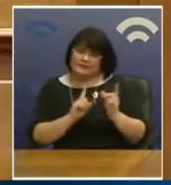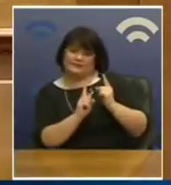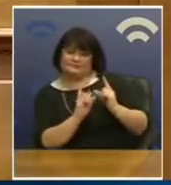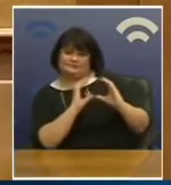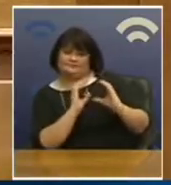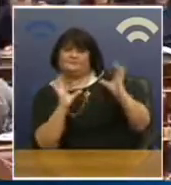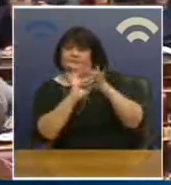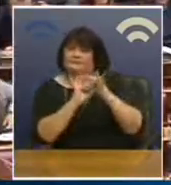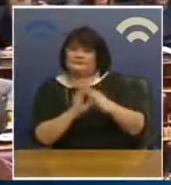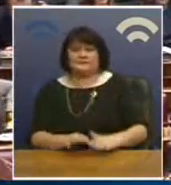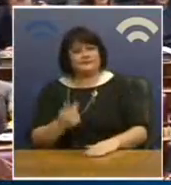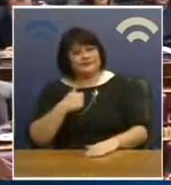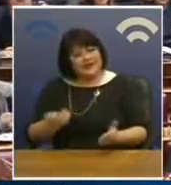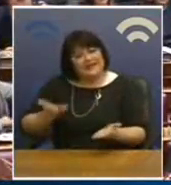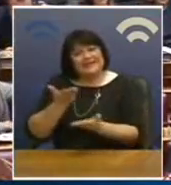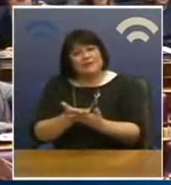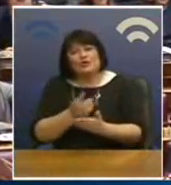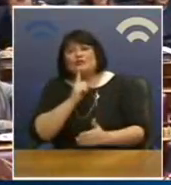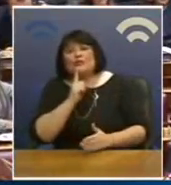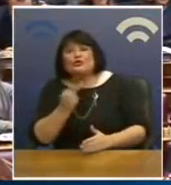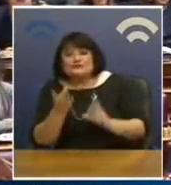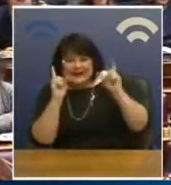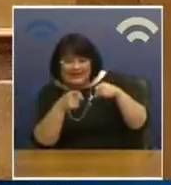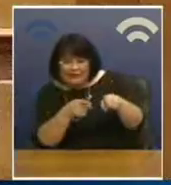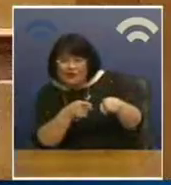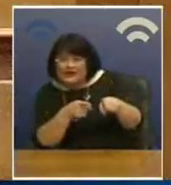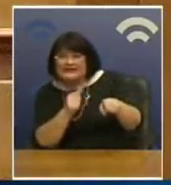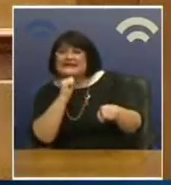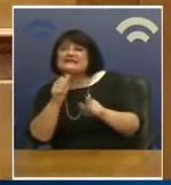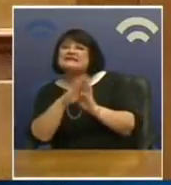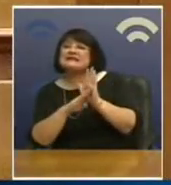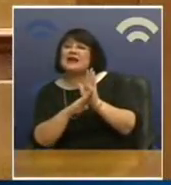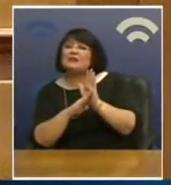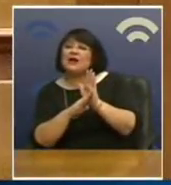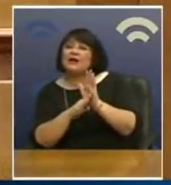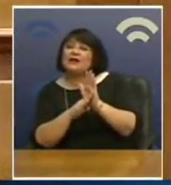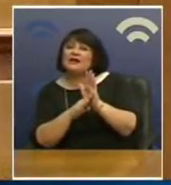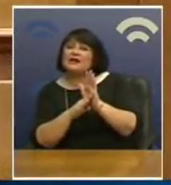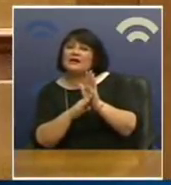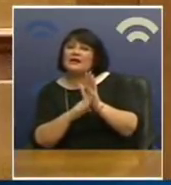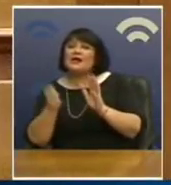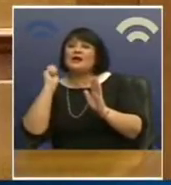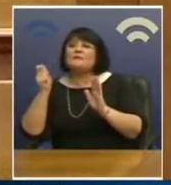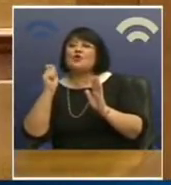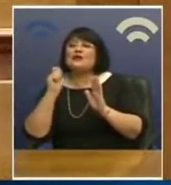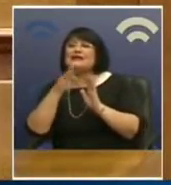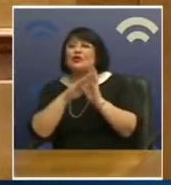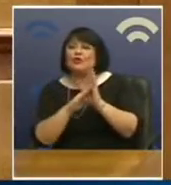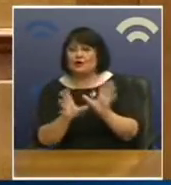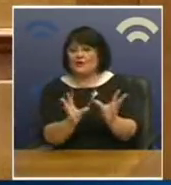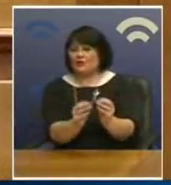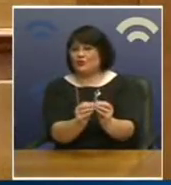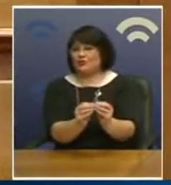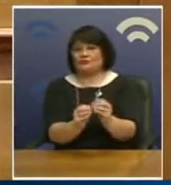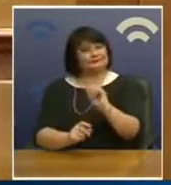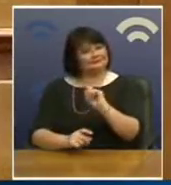εμείς, όπως η Νέα Δημοκρατία το κάνει, τη συνταγματοποίηση του πολιτικού μας προγράμματος.